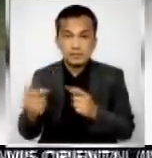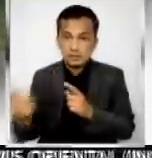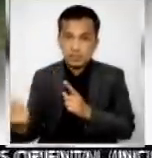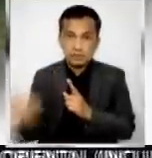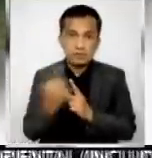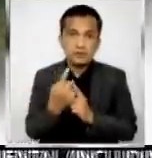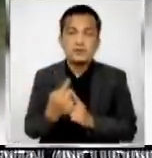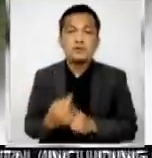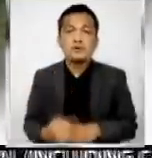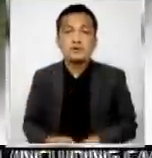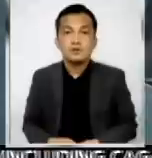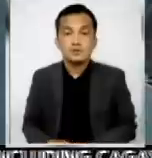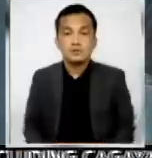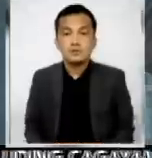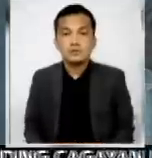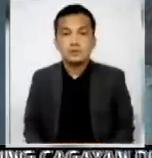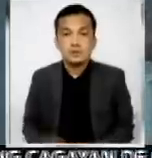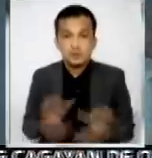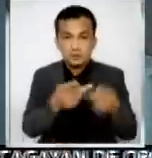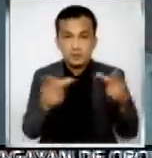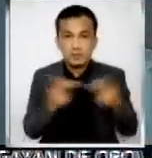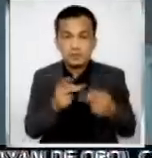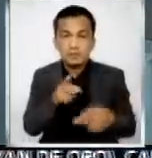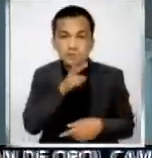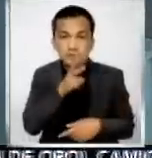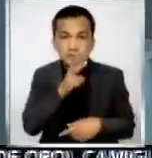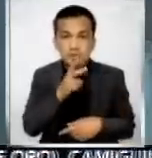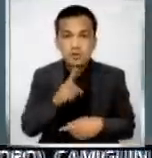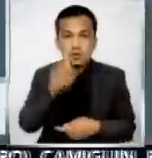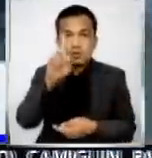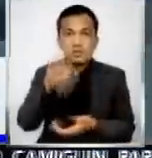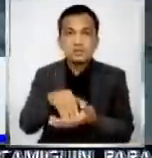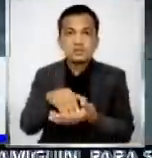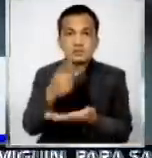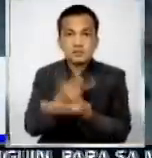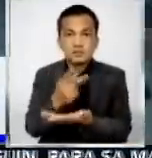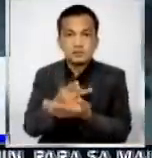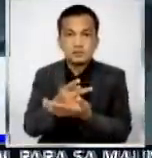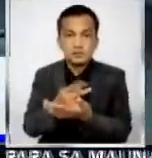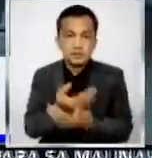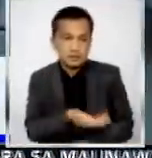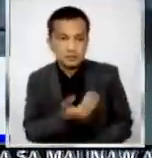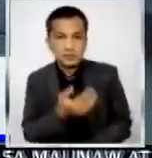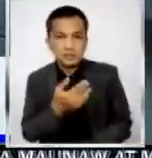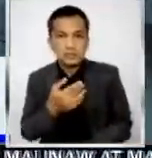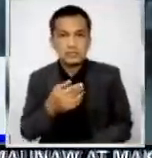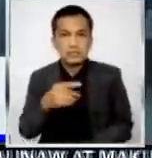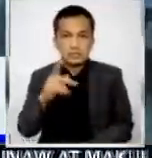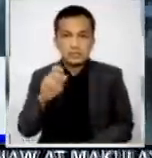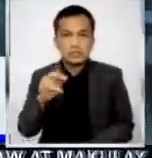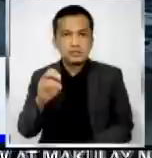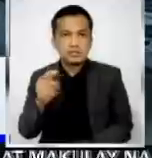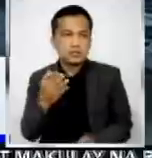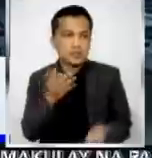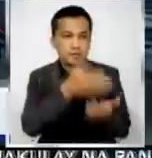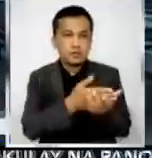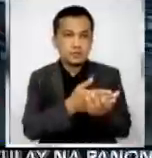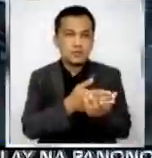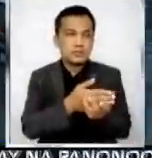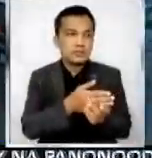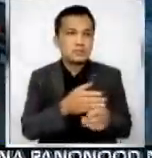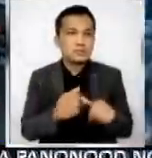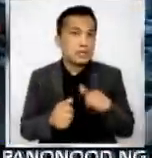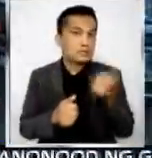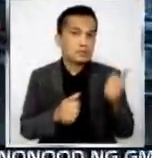sa lugar ng mga suspect. 1,000 piso raw sana ang sisingilin ni Pagulayan kaya dumayo ito sa kabilang barangay. Cellphone